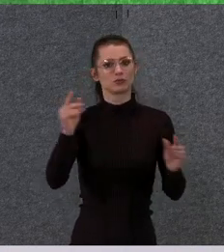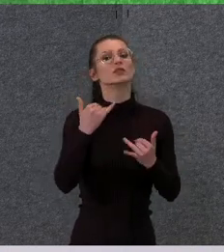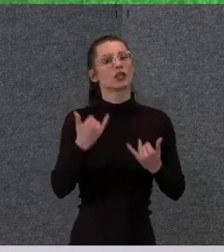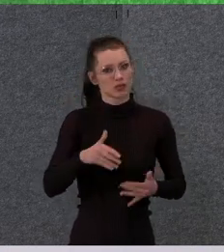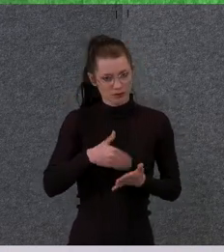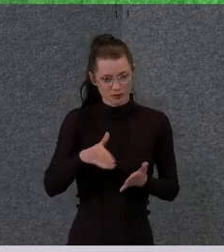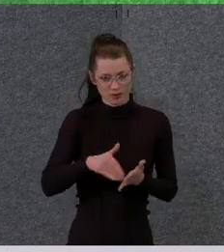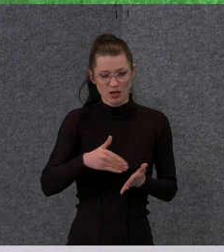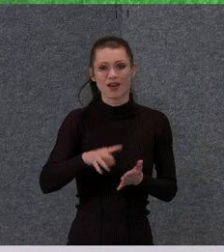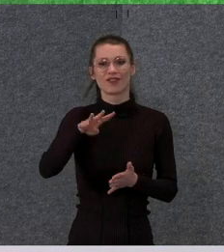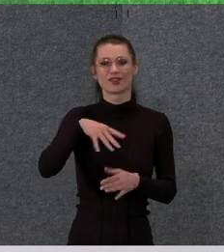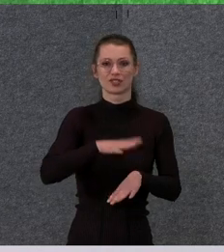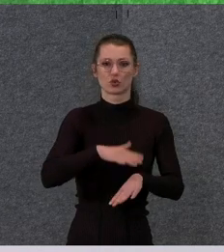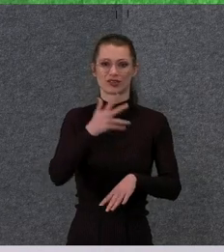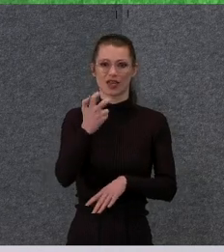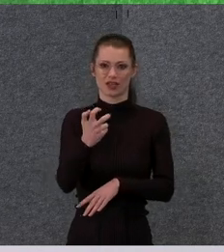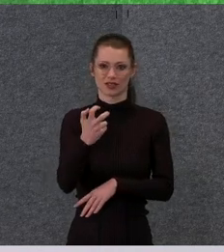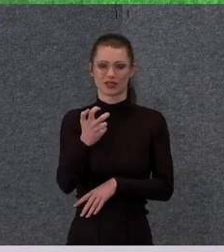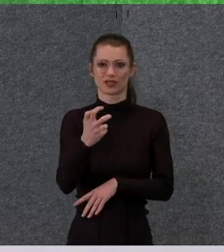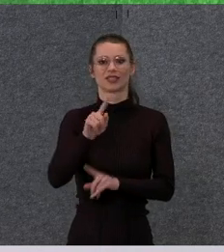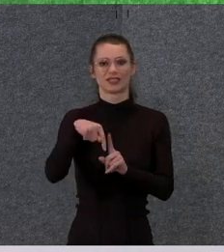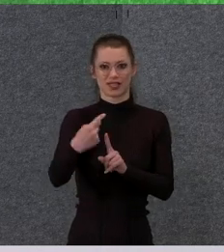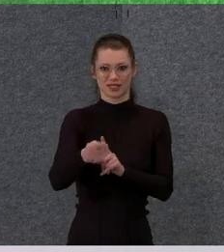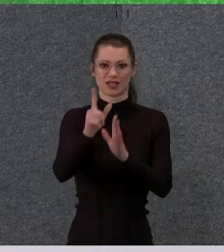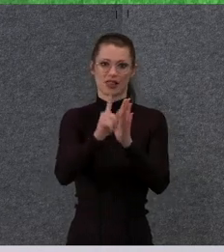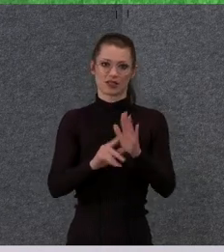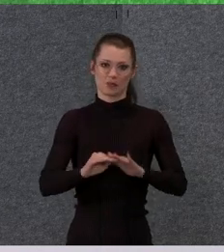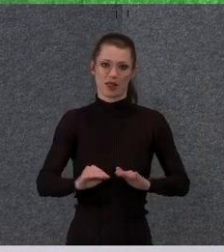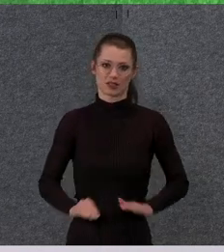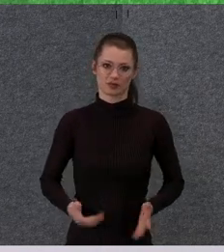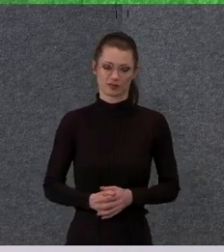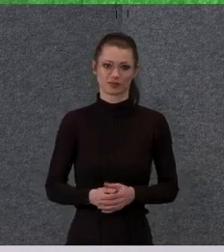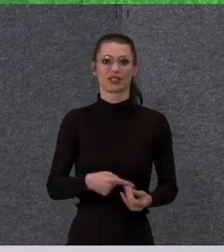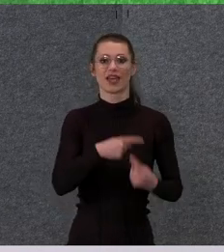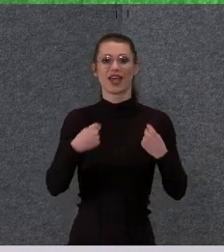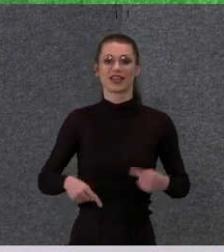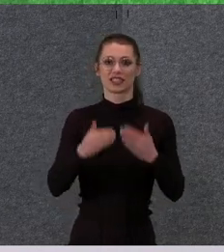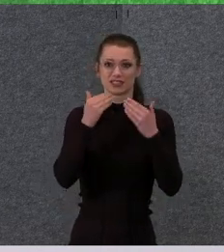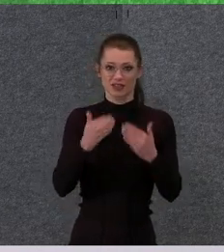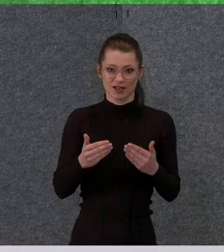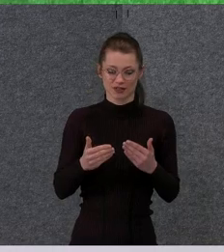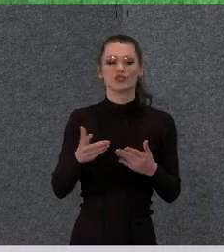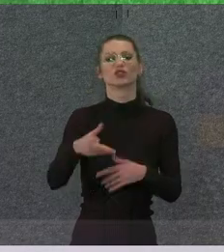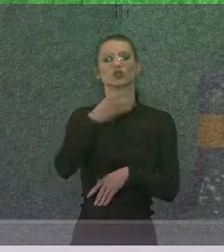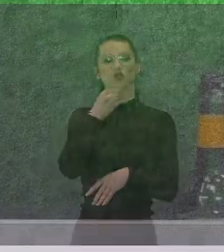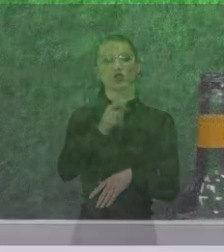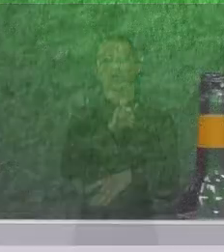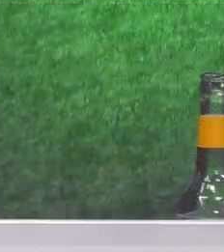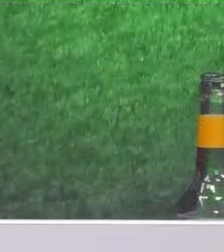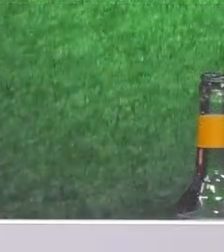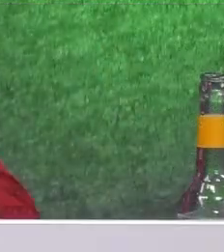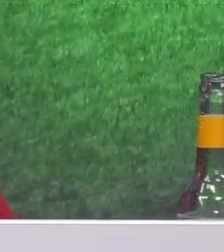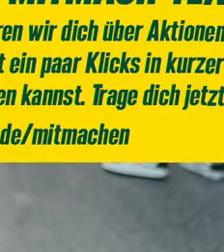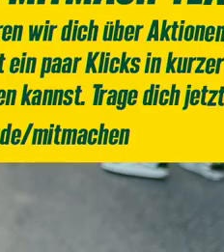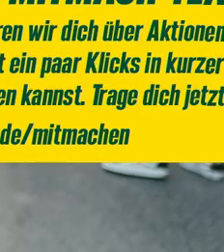weitergeht um 14.30 Uhr mit den nächsten Listenplätzen. Ganz herzlichen Dank und eine schöne Mittagspause.